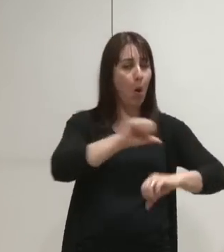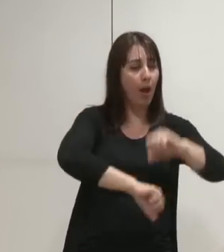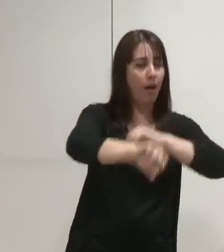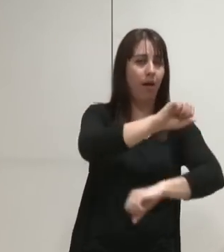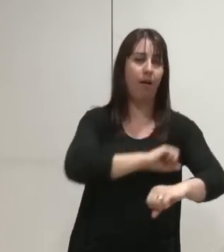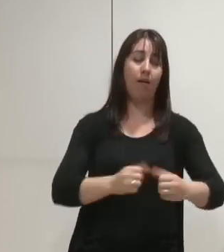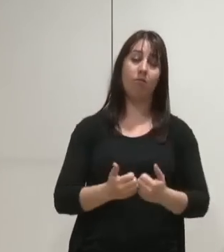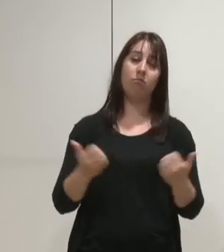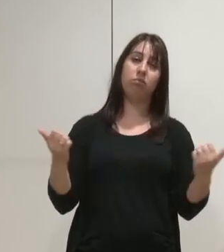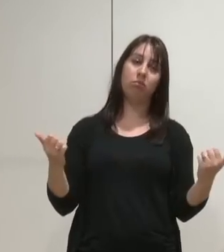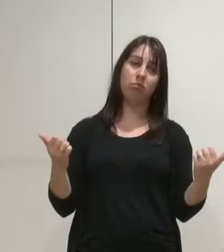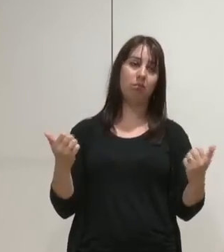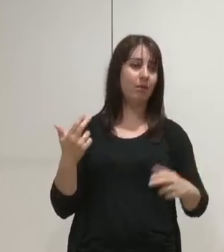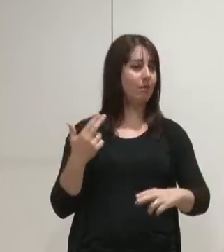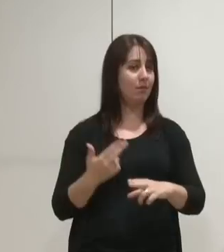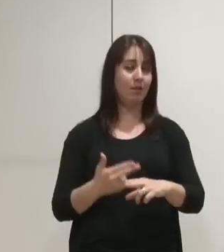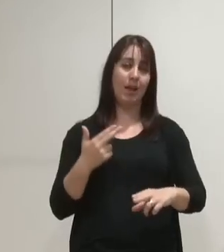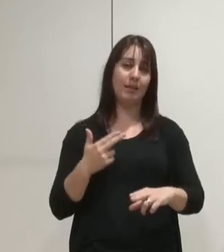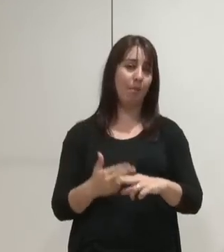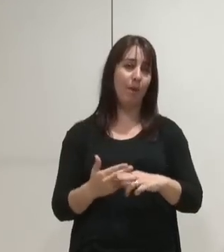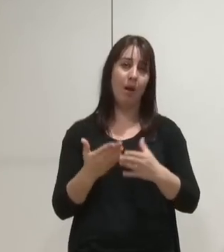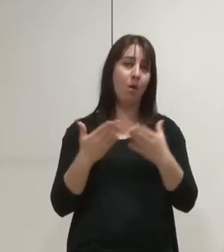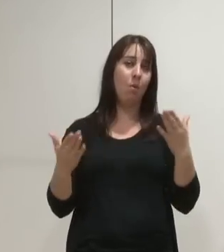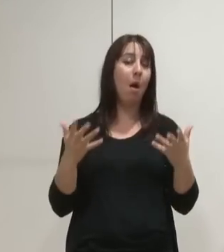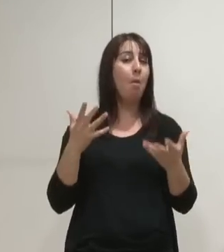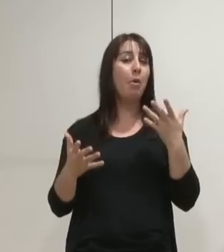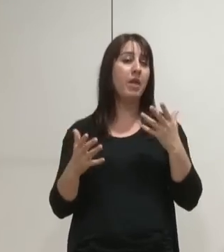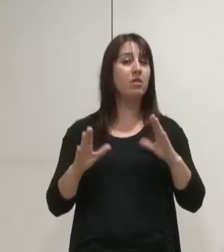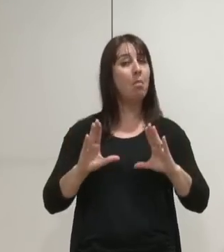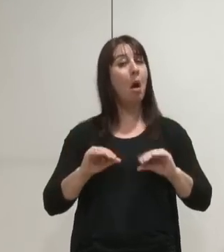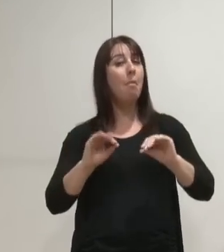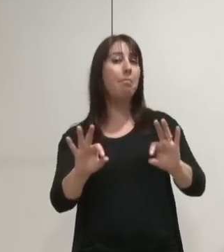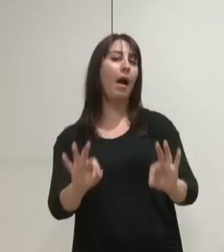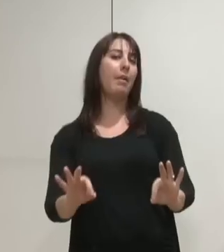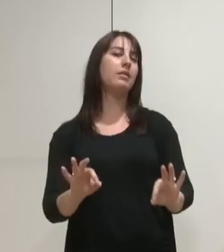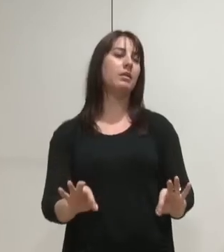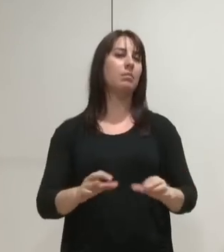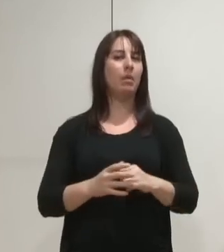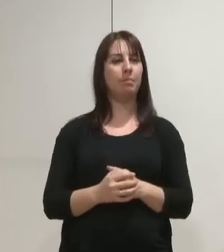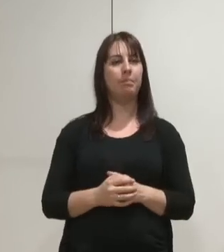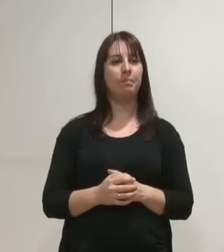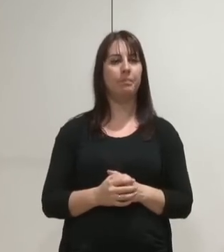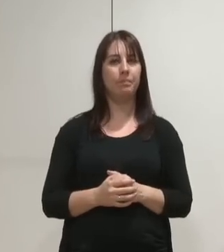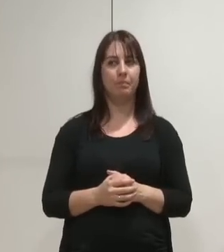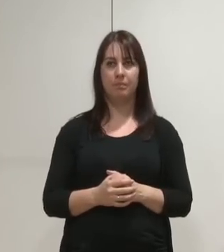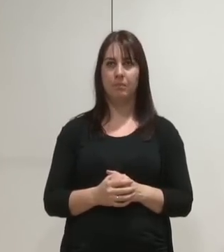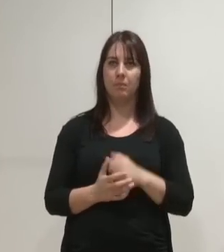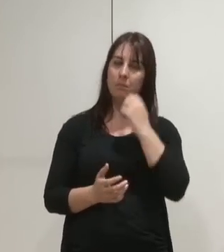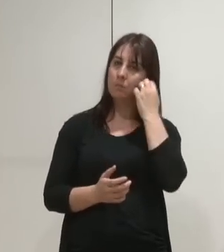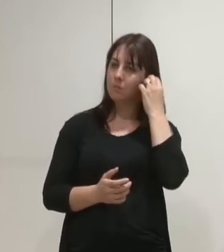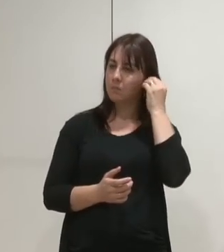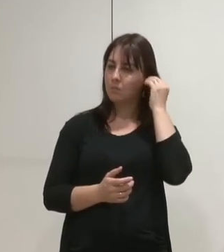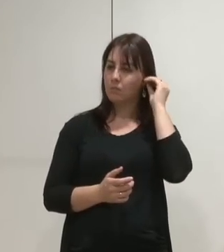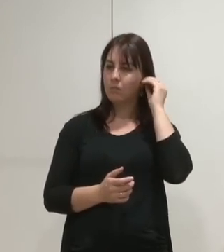euh ça s'appelle sans doute le pragmatisme pour connaître pour connaître sa réaction à cette